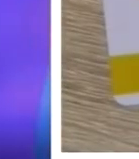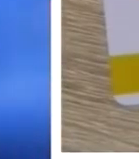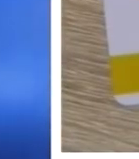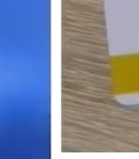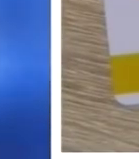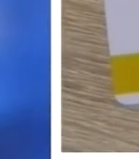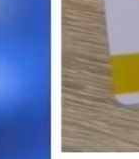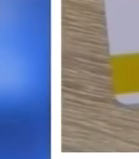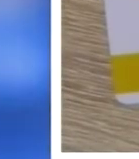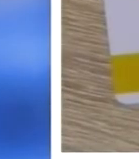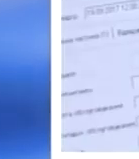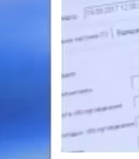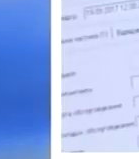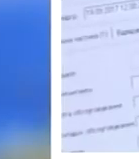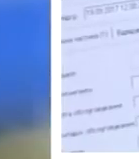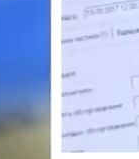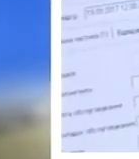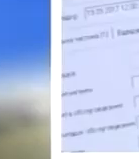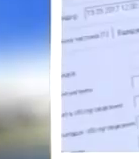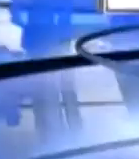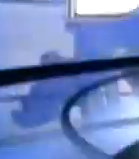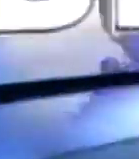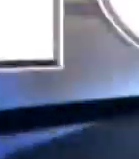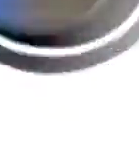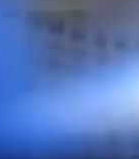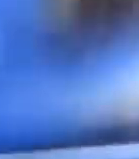ланки медицини і вже створюють госпітальні ради.